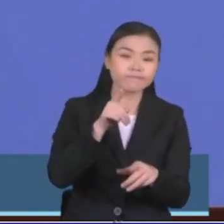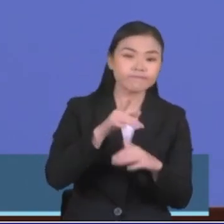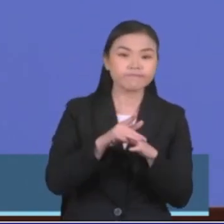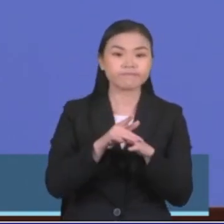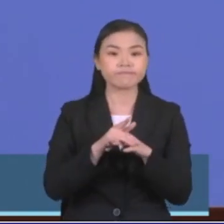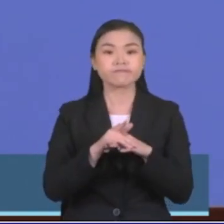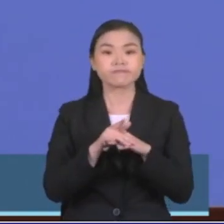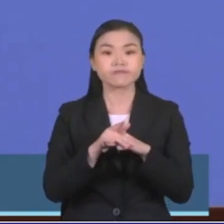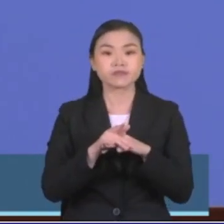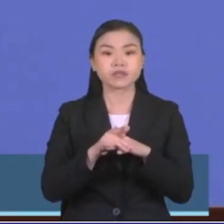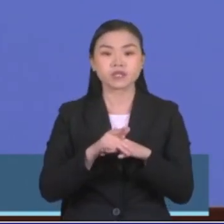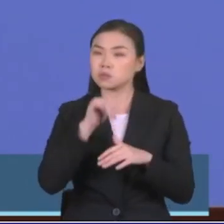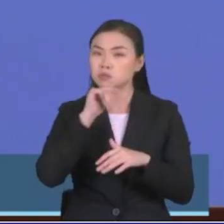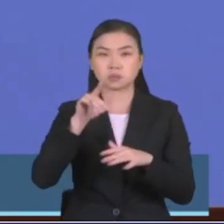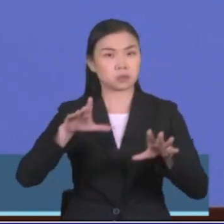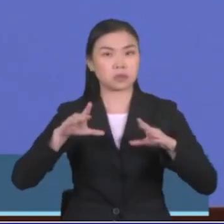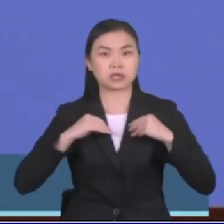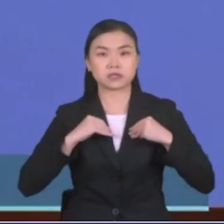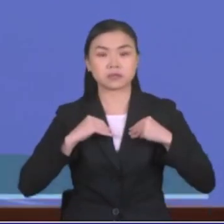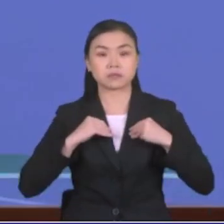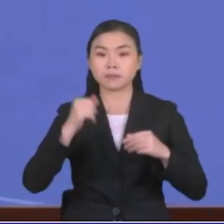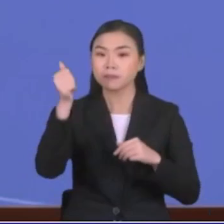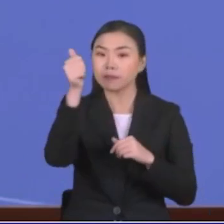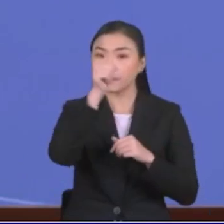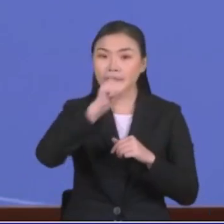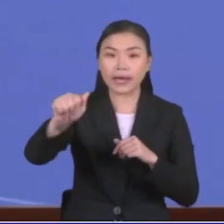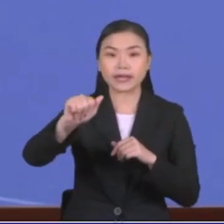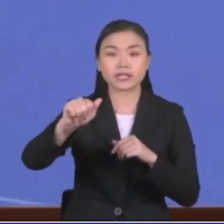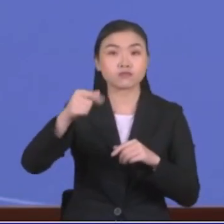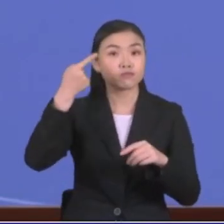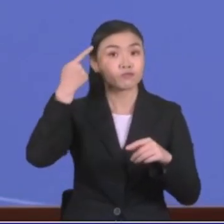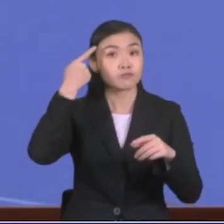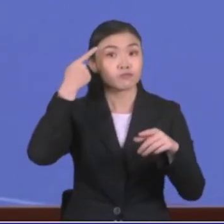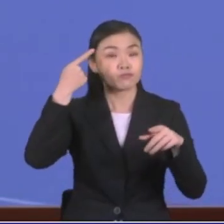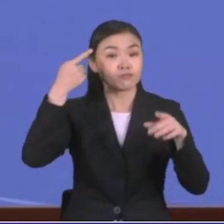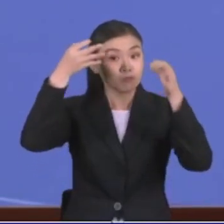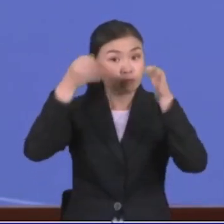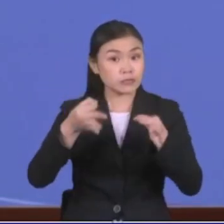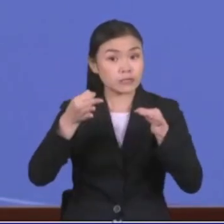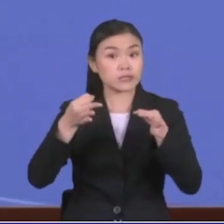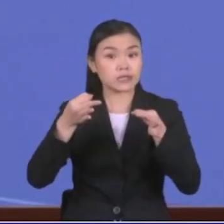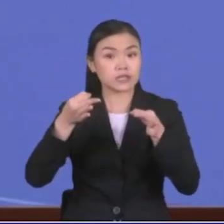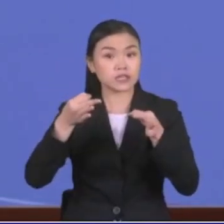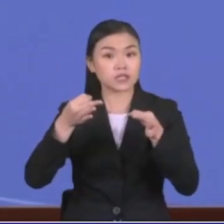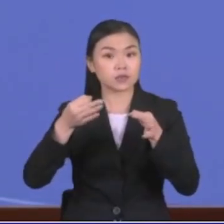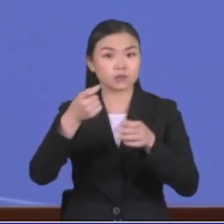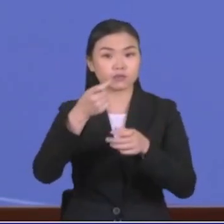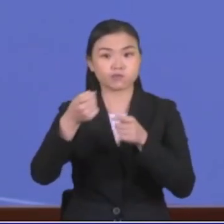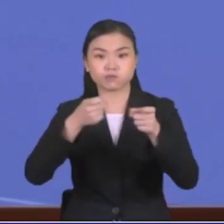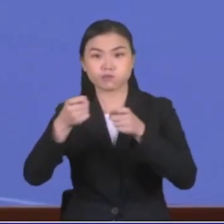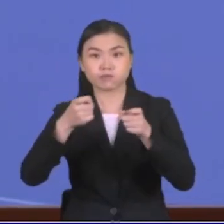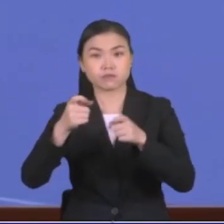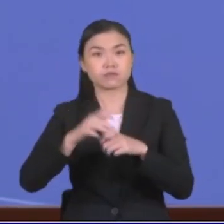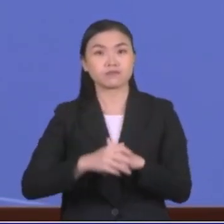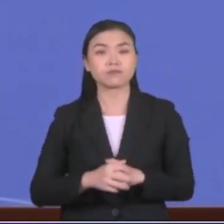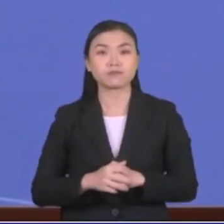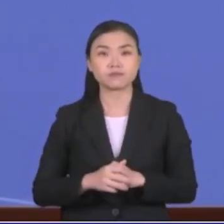will not tolerate any unilateral decision that dictate other nations.